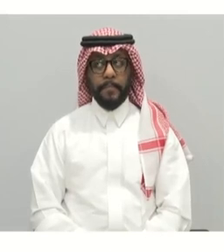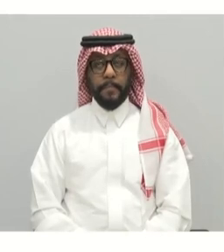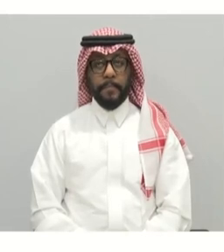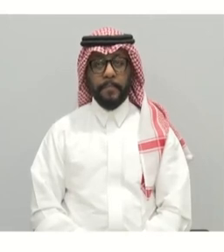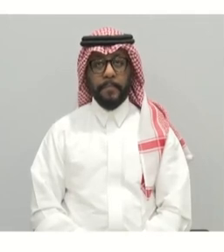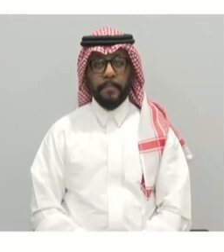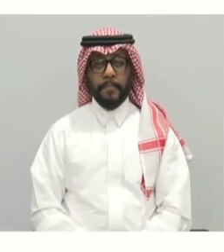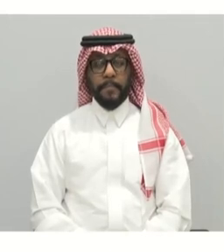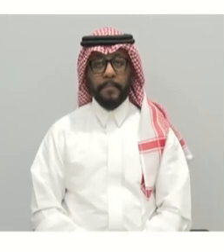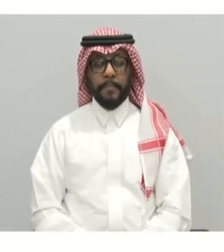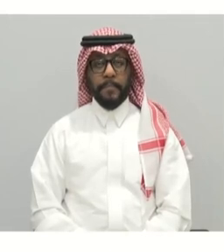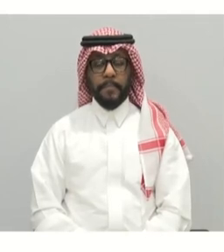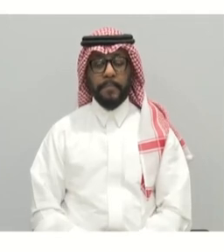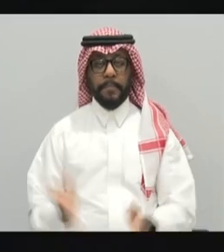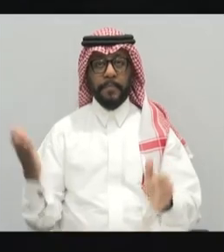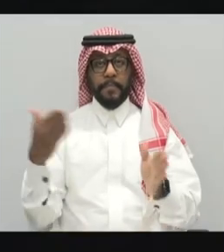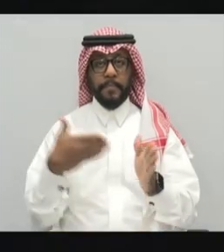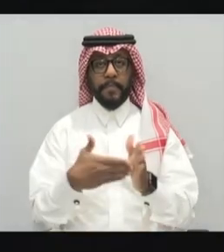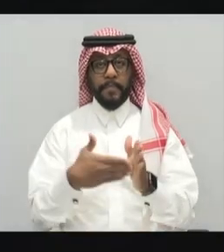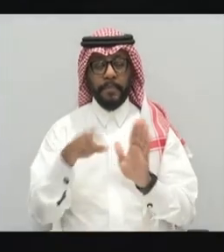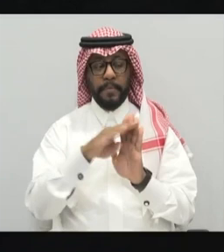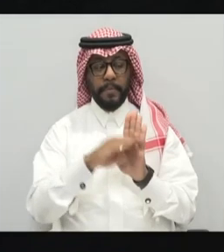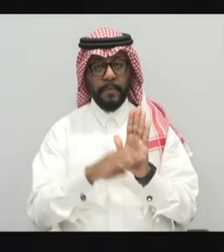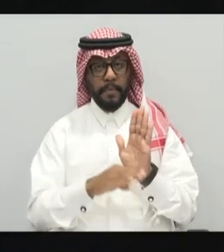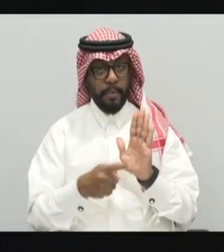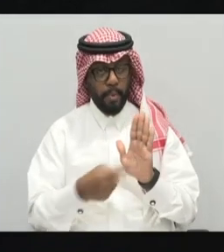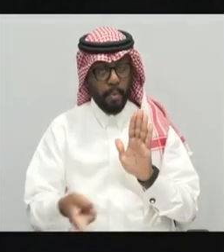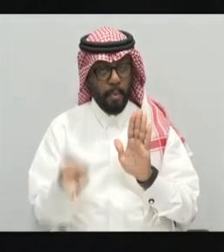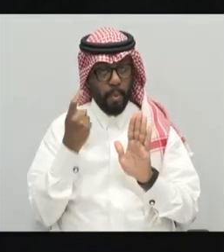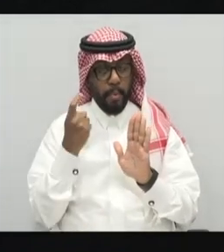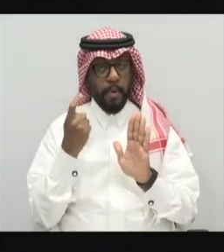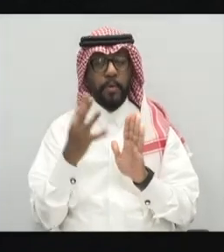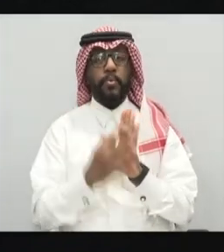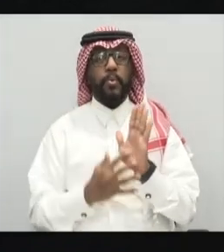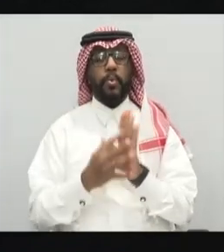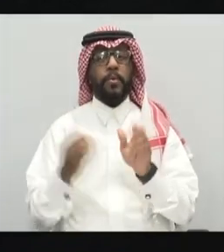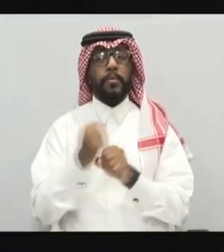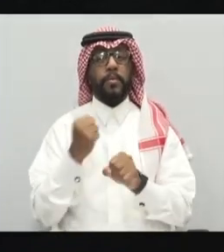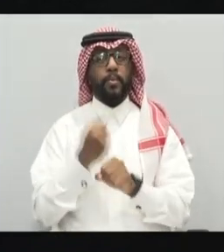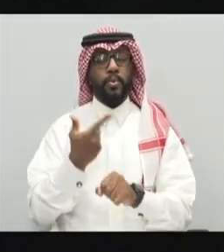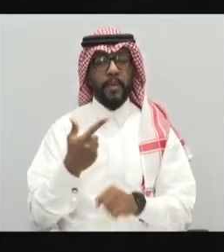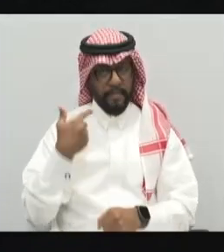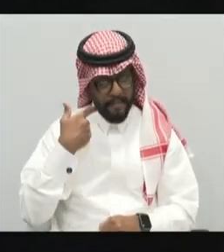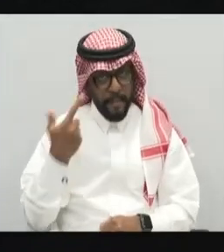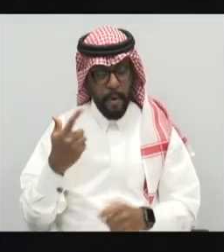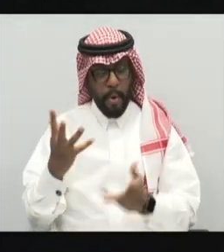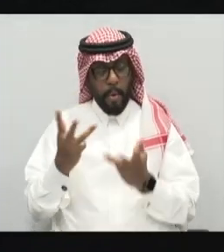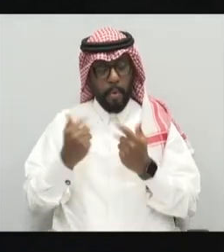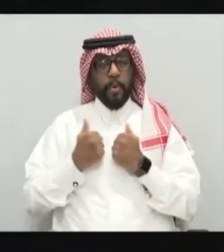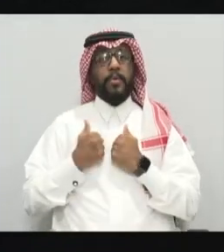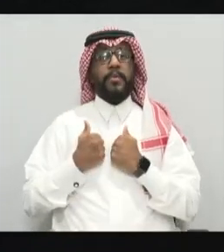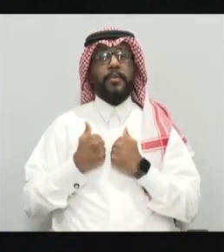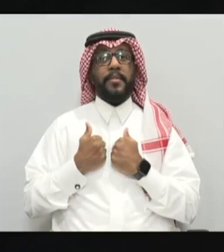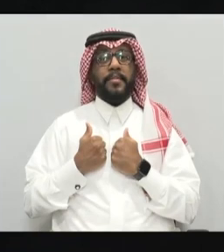في نهايه هذا الدرس نستنتج طلابي وطالباتي الحقوق التي يتمتع بها الفرد في